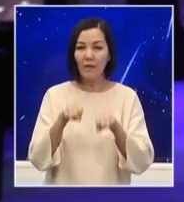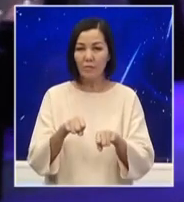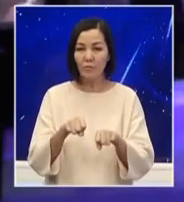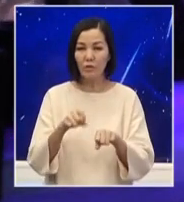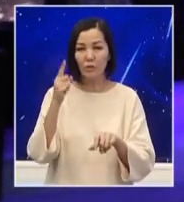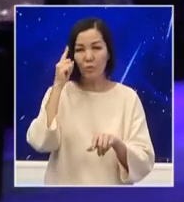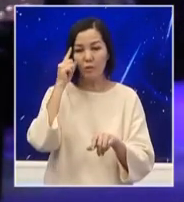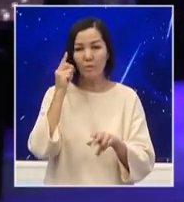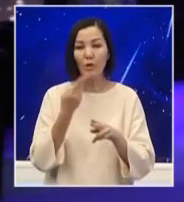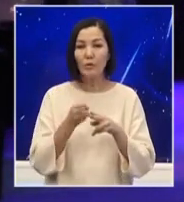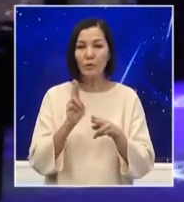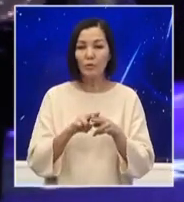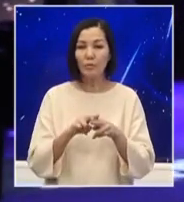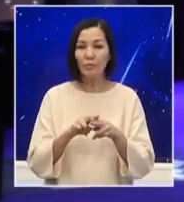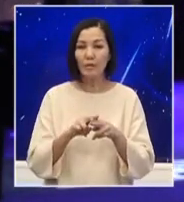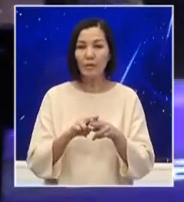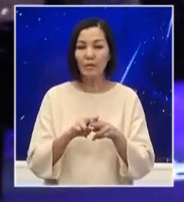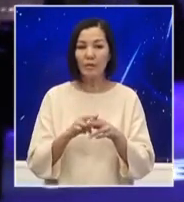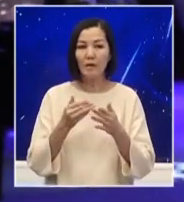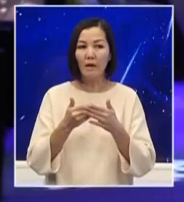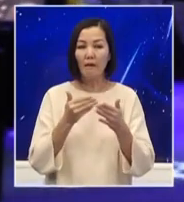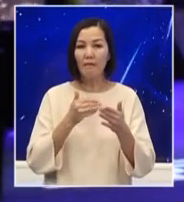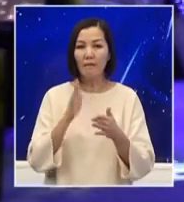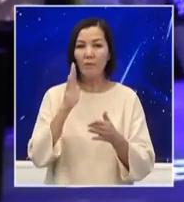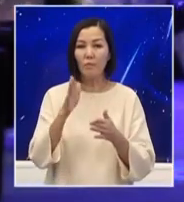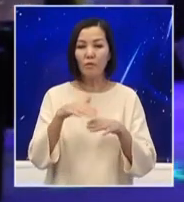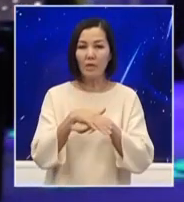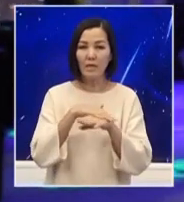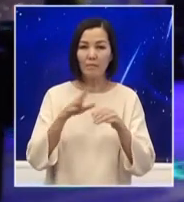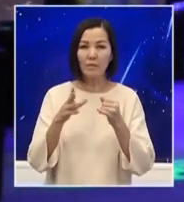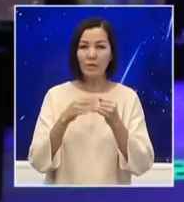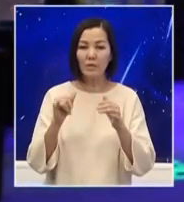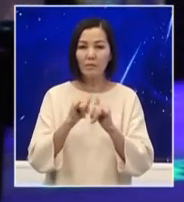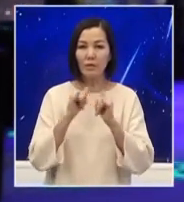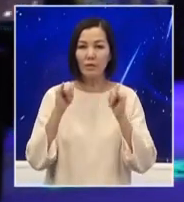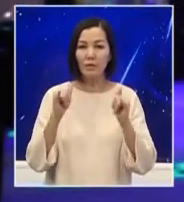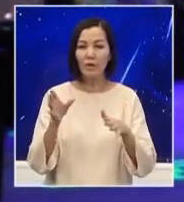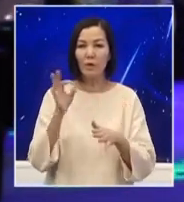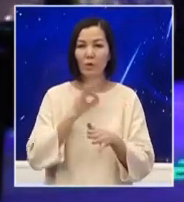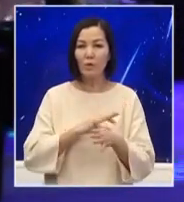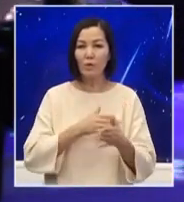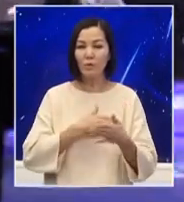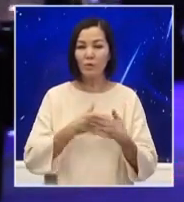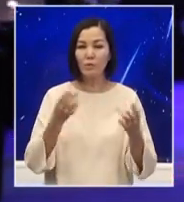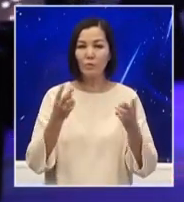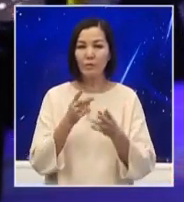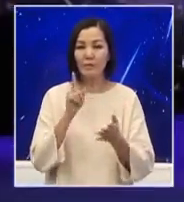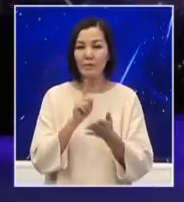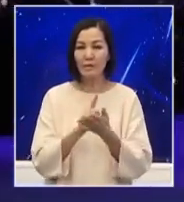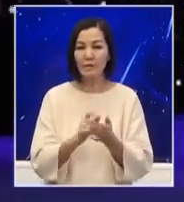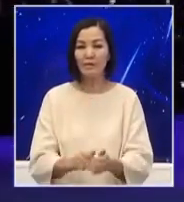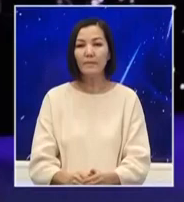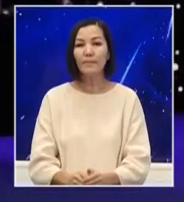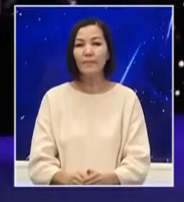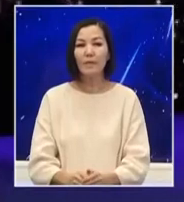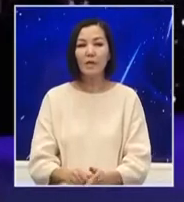санаймын. Және сонымен қатар бұл аванс. Болашақта елімізді, жерімізге қалай қызмет етуге беріліп отырған мүмкіндік.